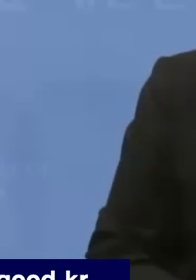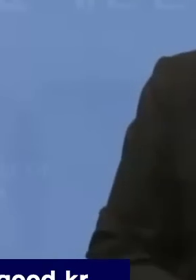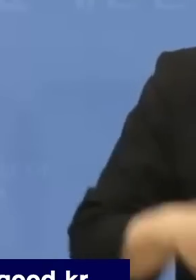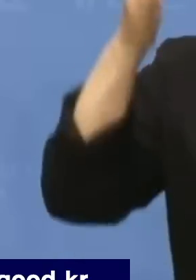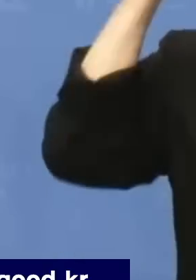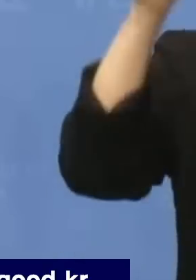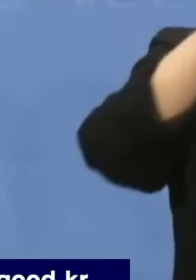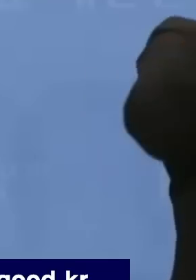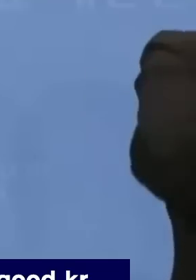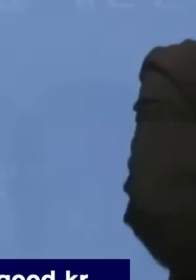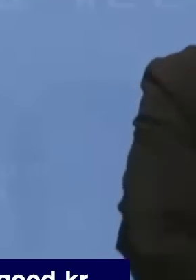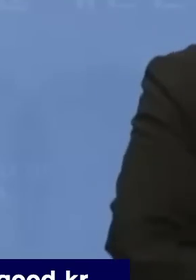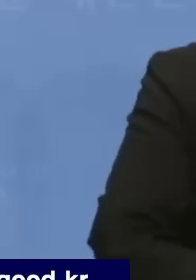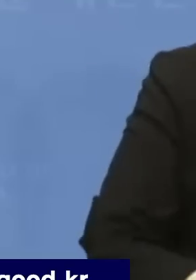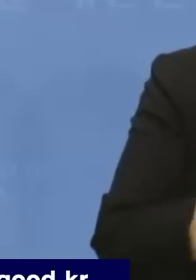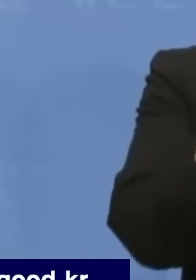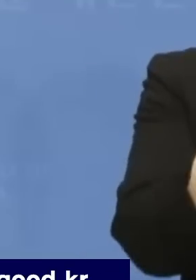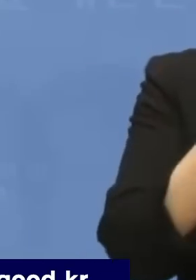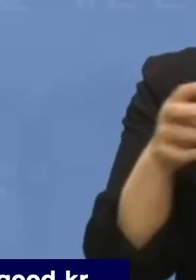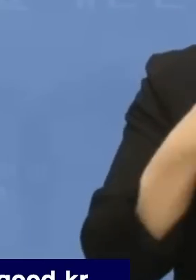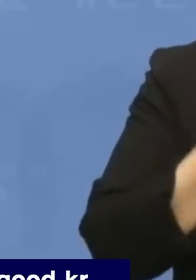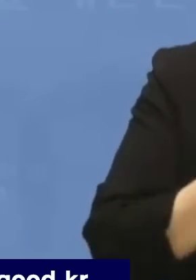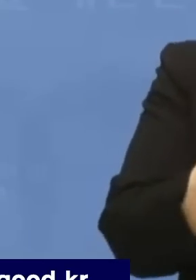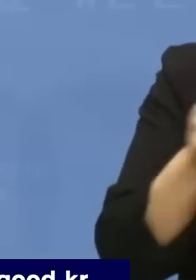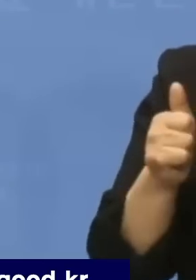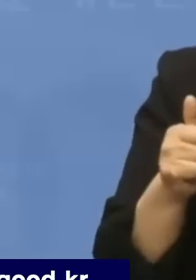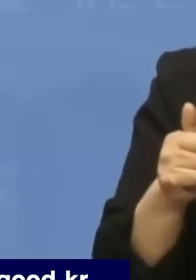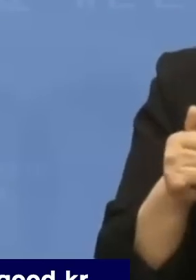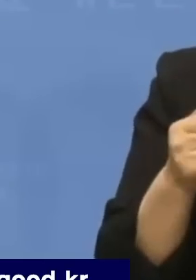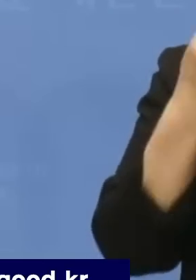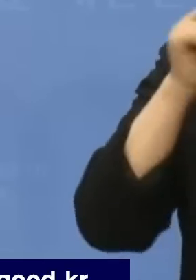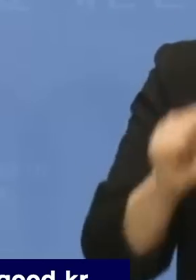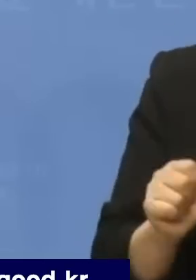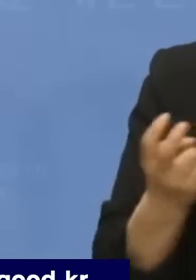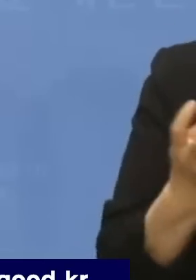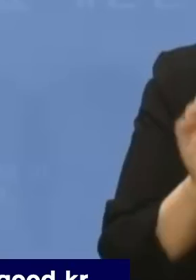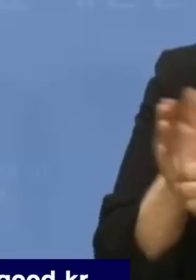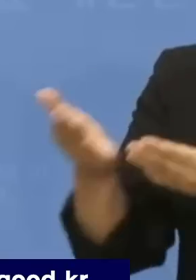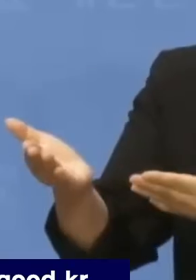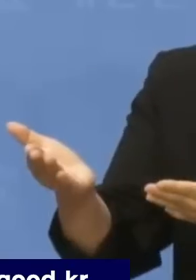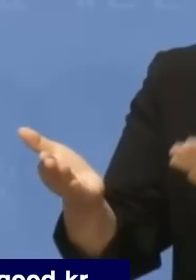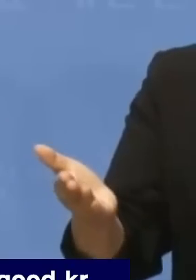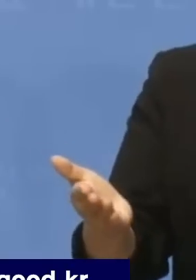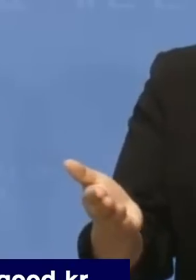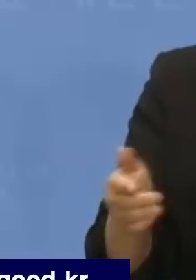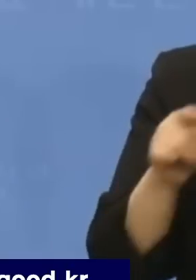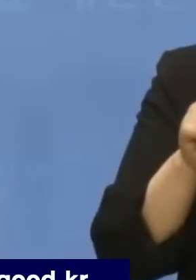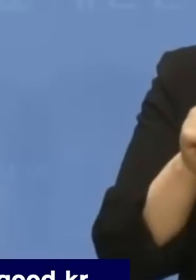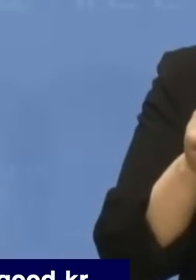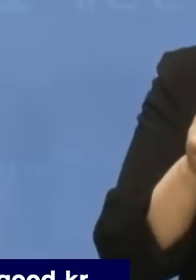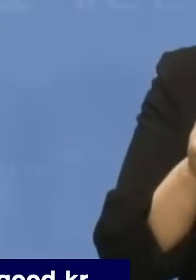대통령에게 충성하느라 논란을 일으킨 인물에겐 살 길을 열어두겠다는 대통령실의